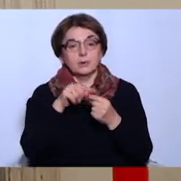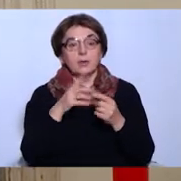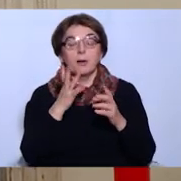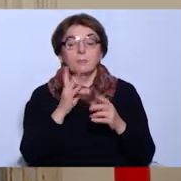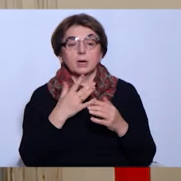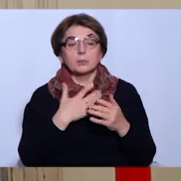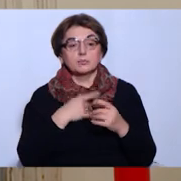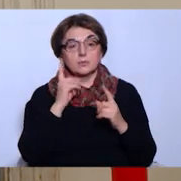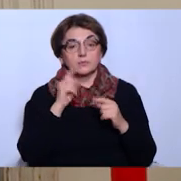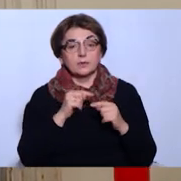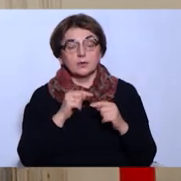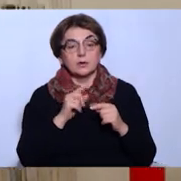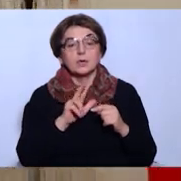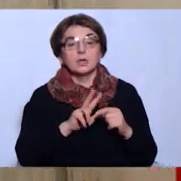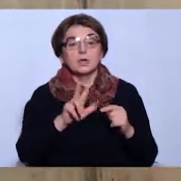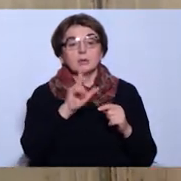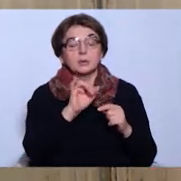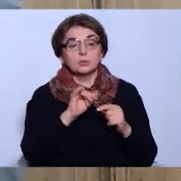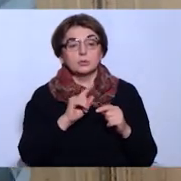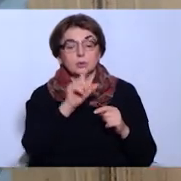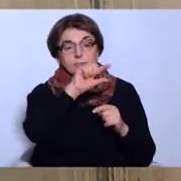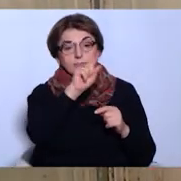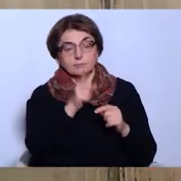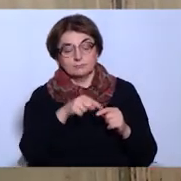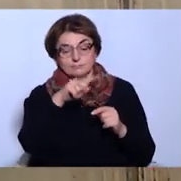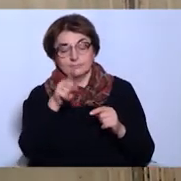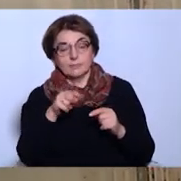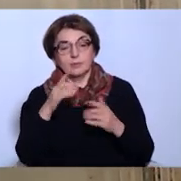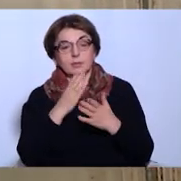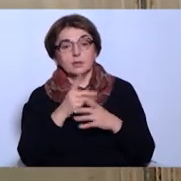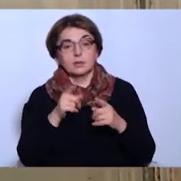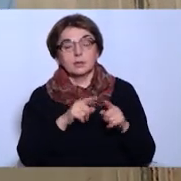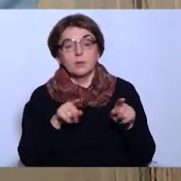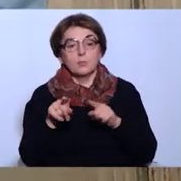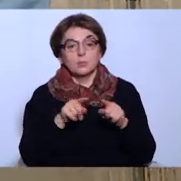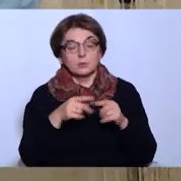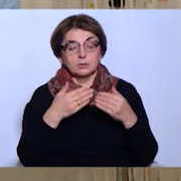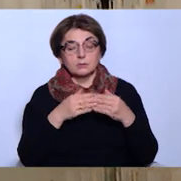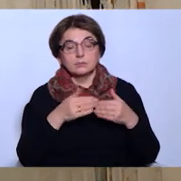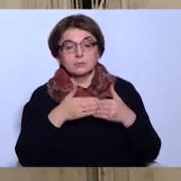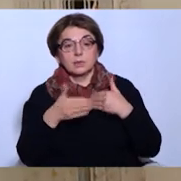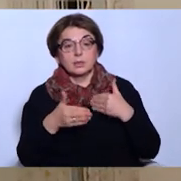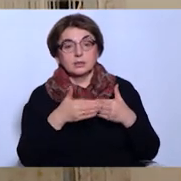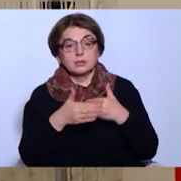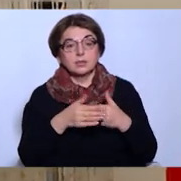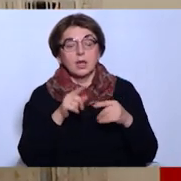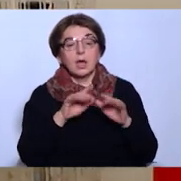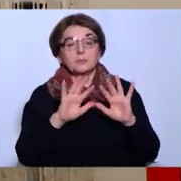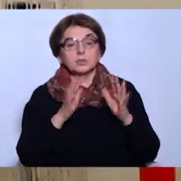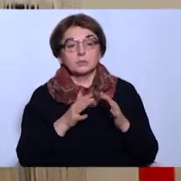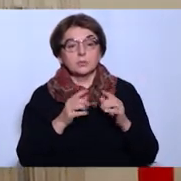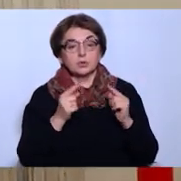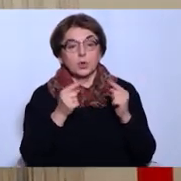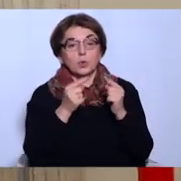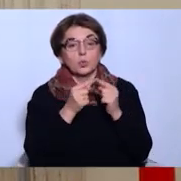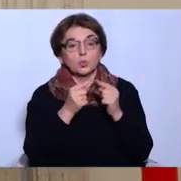მაგრამ ჩვენ ვიცით, რომ ეს ჰიბრიდული ორბიტალები, რადგან აქ ელექტრონებიც მოძრაობენ, ისინი ერთმანეთს განიზიდავენ. რადგან ამ შემთხვევაში